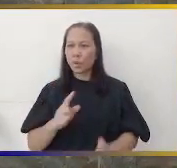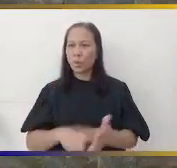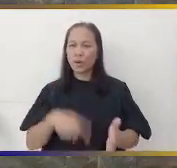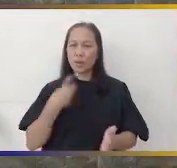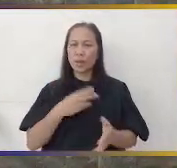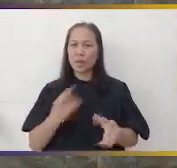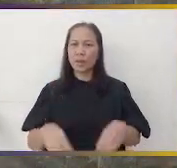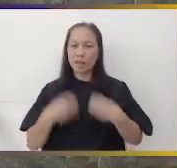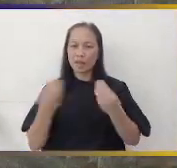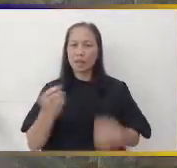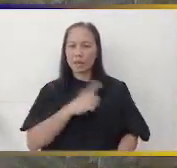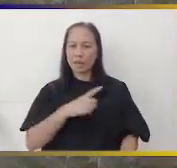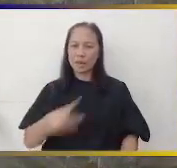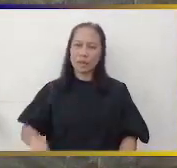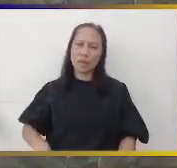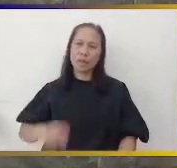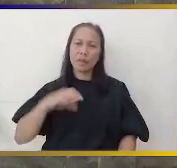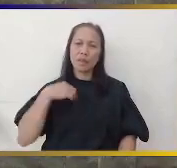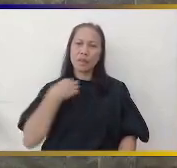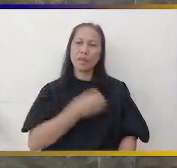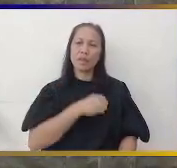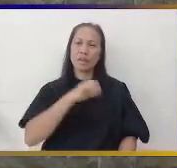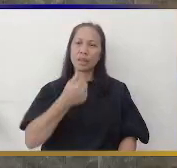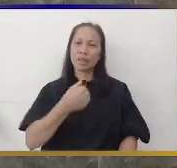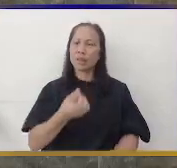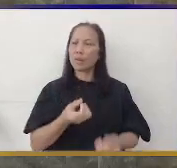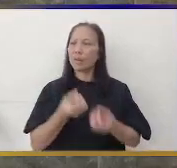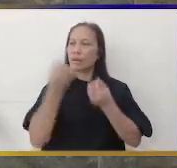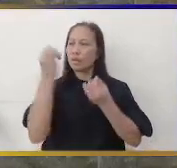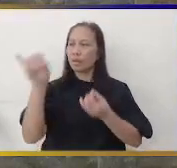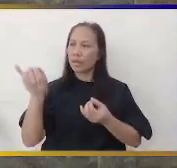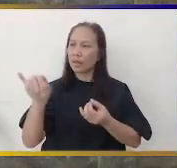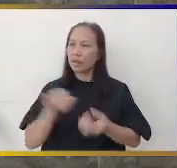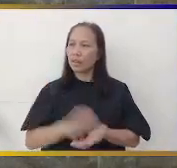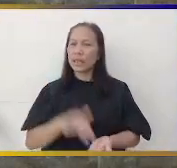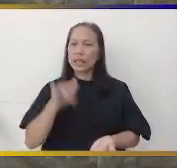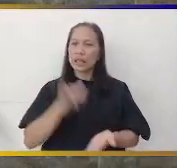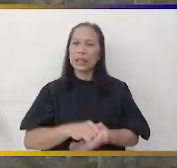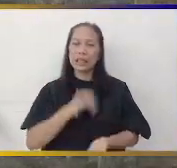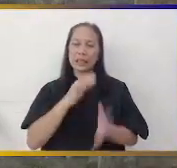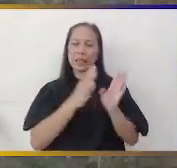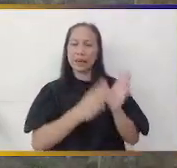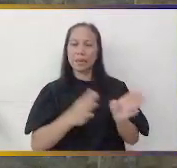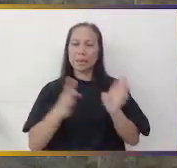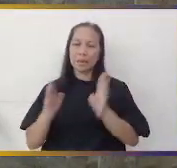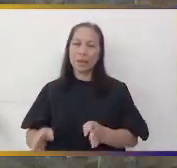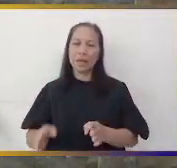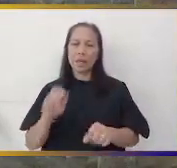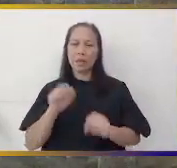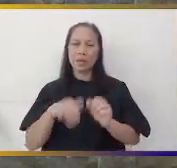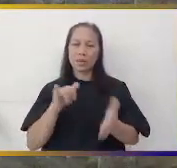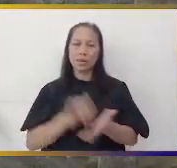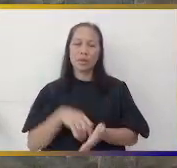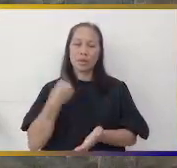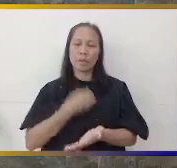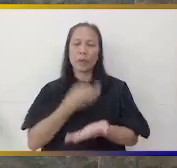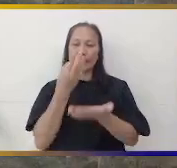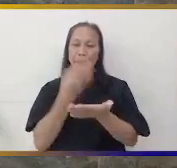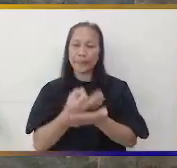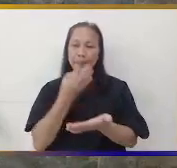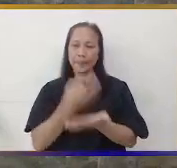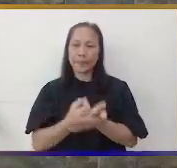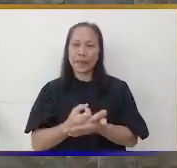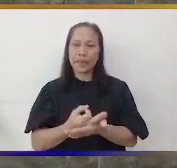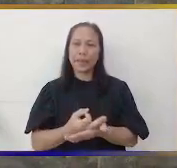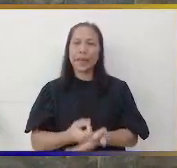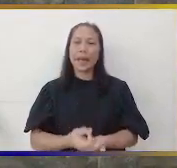Lord through our tits and offering mga kapatid yan ay plano ng Diyos para yung pera natin ay maging